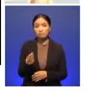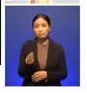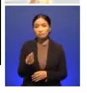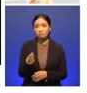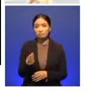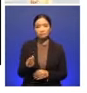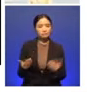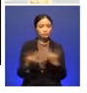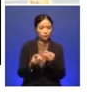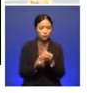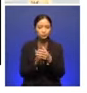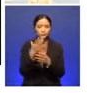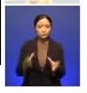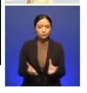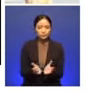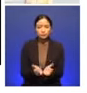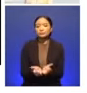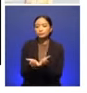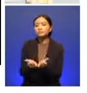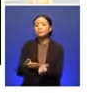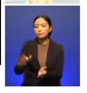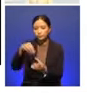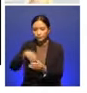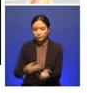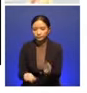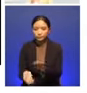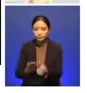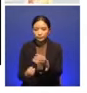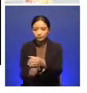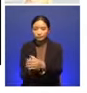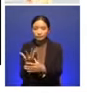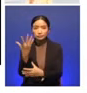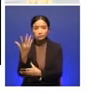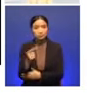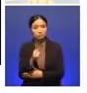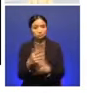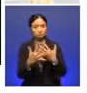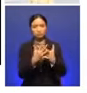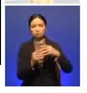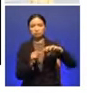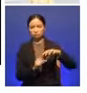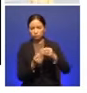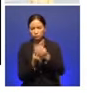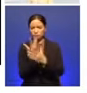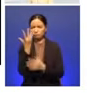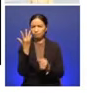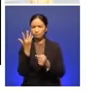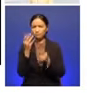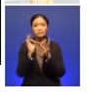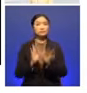หมอก็ให้ต้นไม้ให้สมุนไพรไปปลูกในเรือนจำเนี่ยต้นไม้มีความหมายต่อผู้ต้องขังเนี่ยนะค